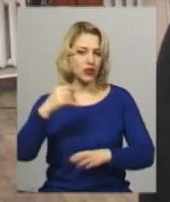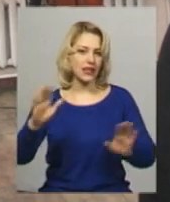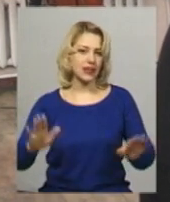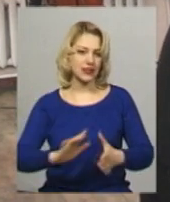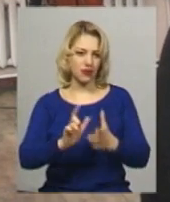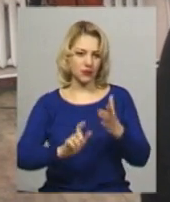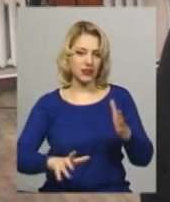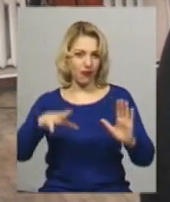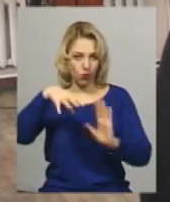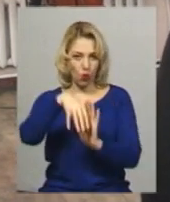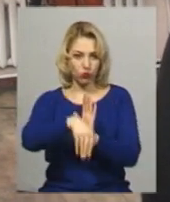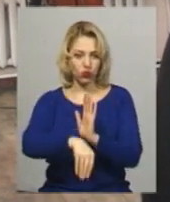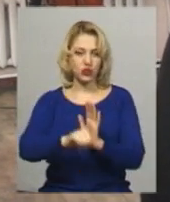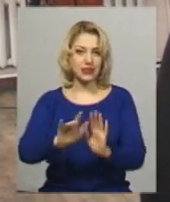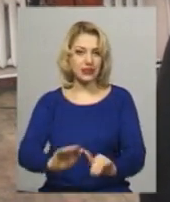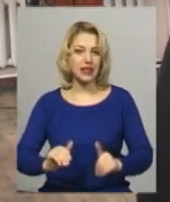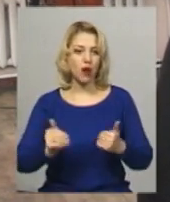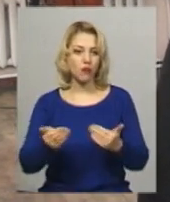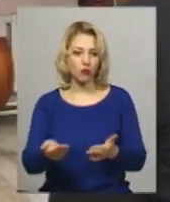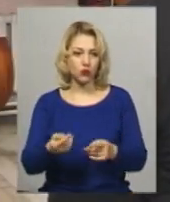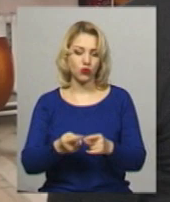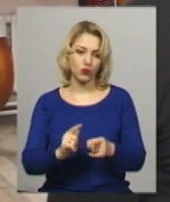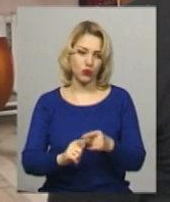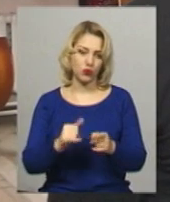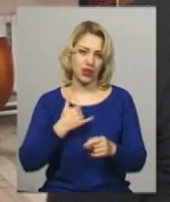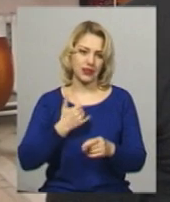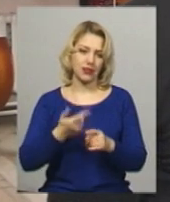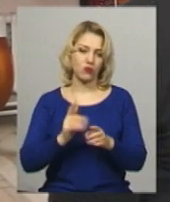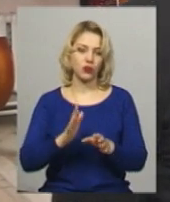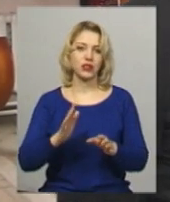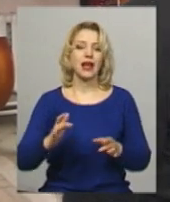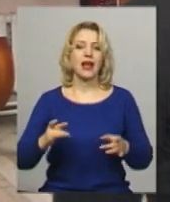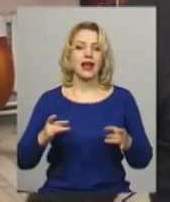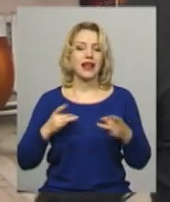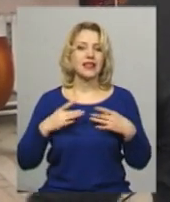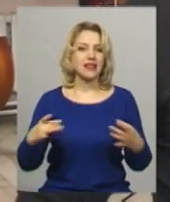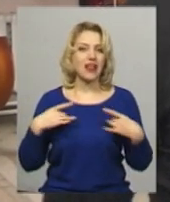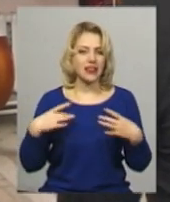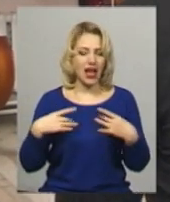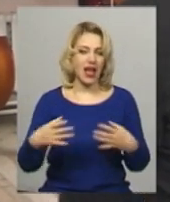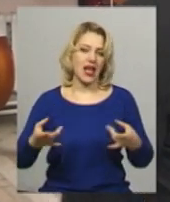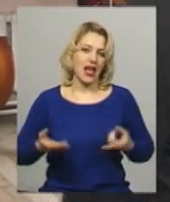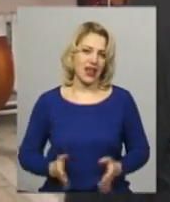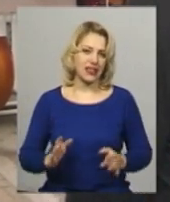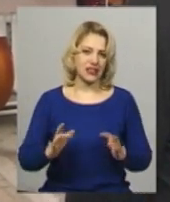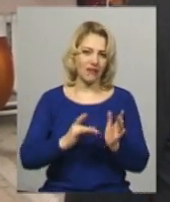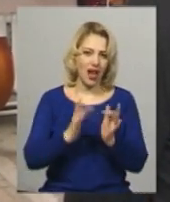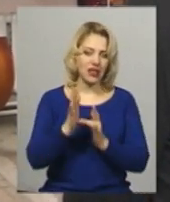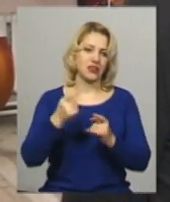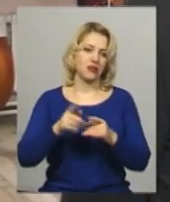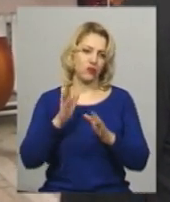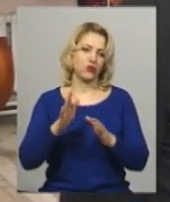тому числі і запропонуємо, оскільки в нас ідуть різдвяні свята, деякі композиції, ряд композицій